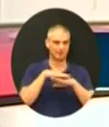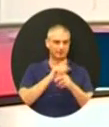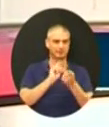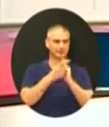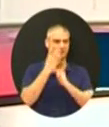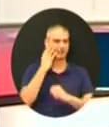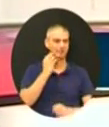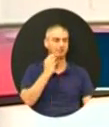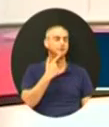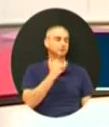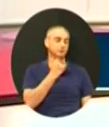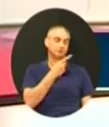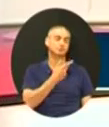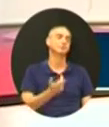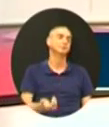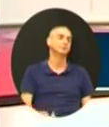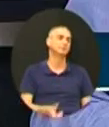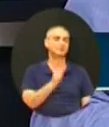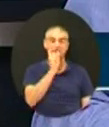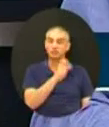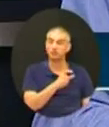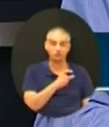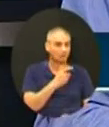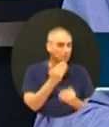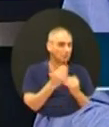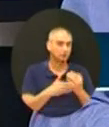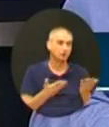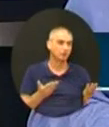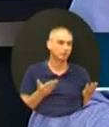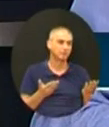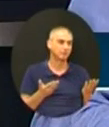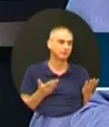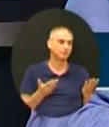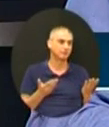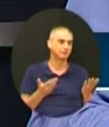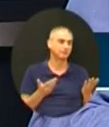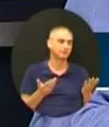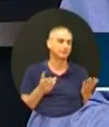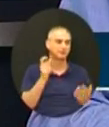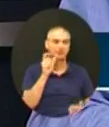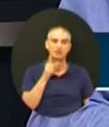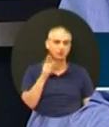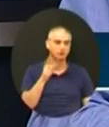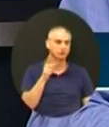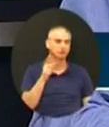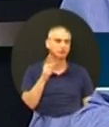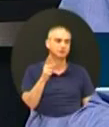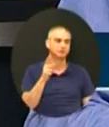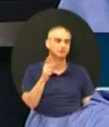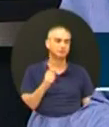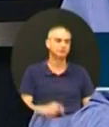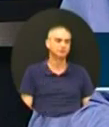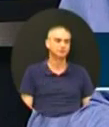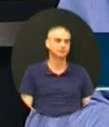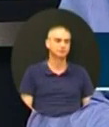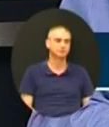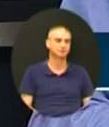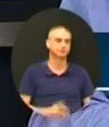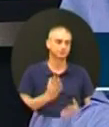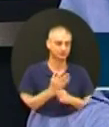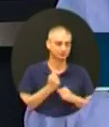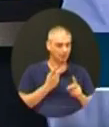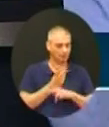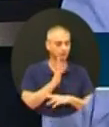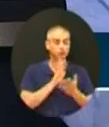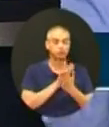של יאסר ערפאת. זו אחת, תראי, האיש בשורה התחתונה, האייטם שלנו לקראת סיום, האיש חצה וצלח 12